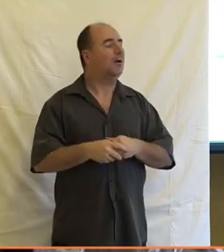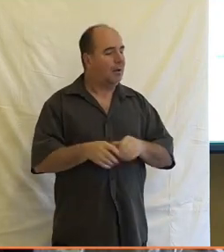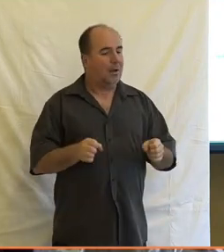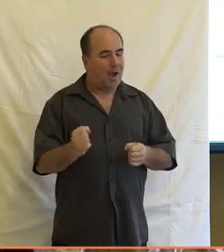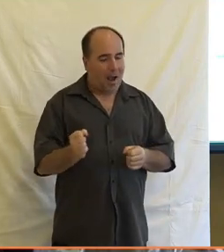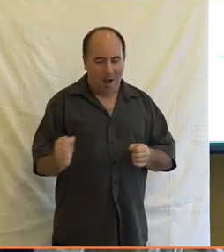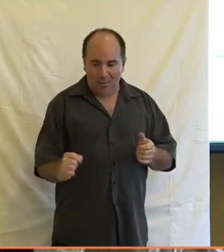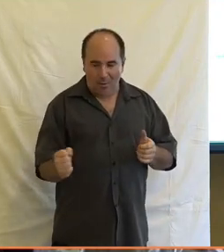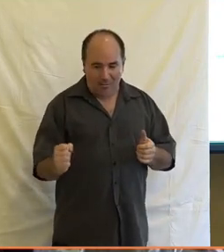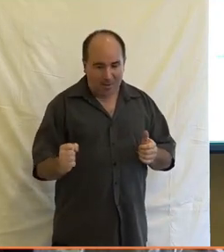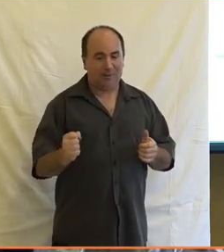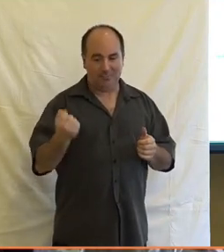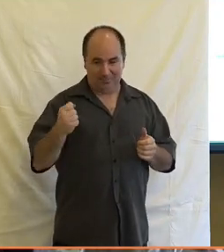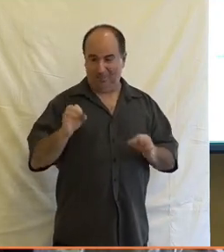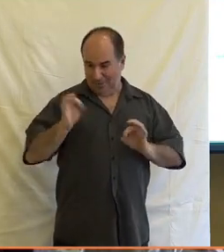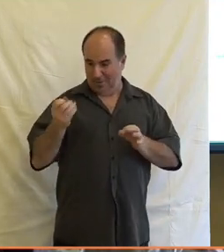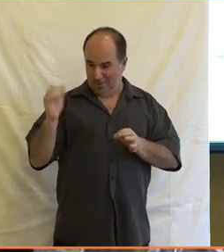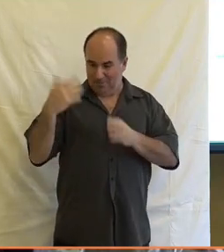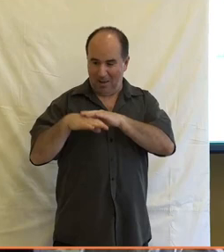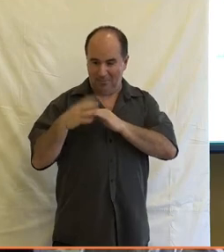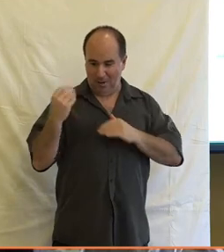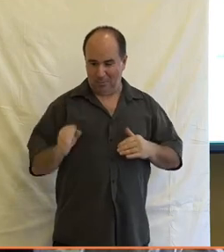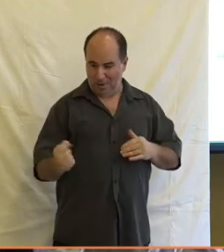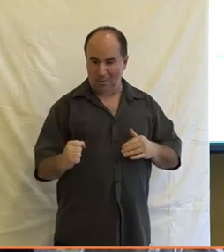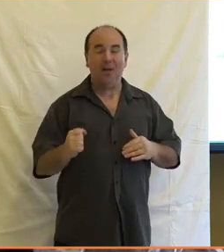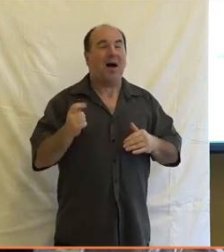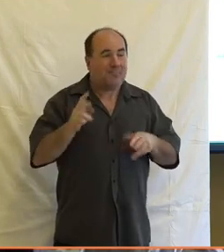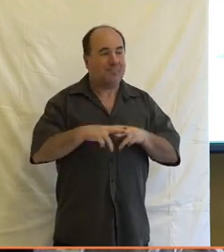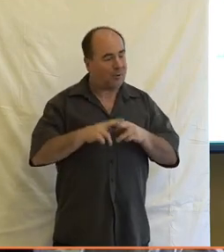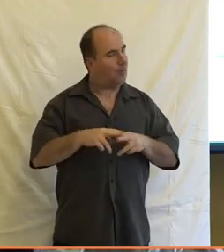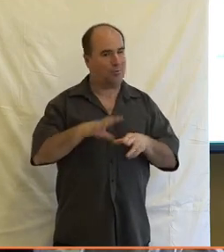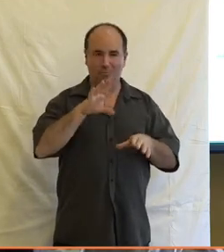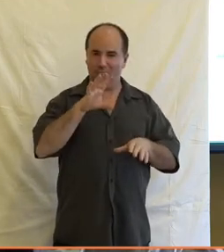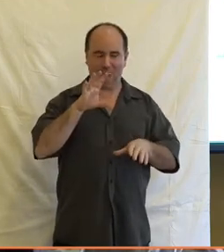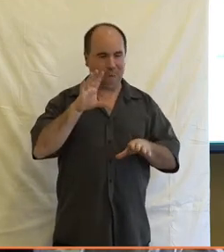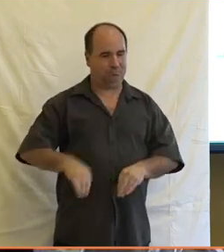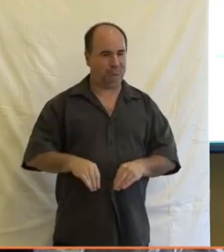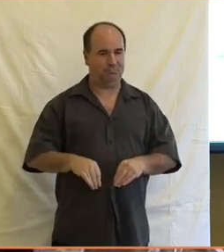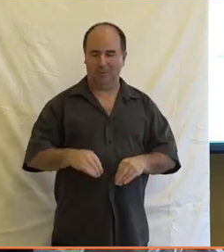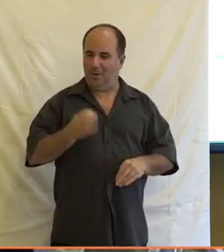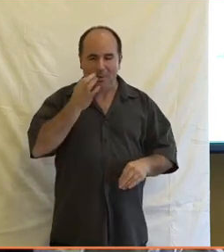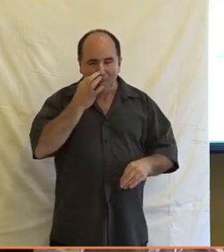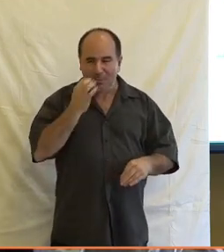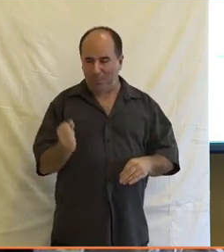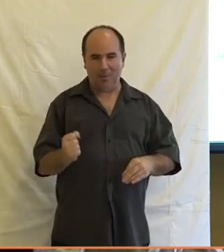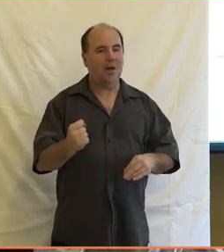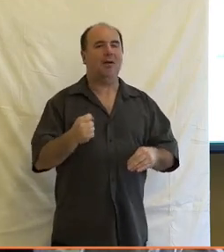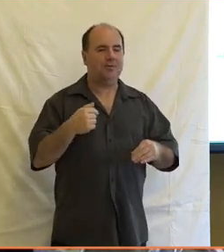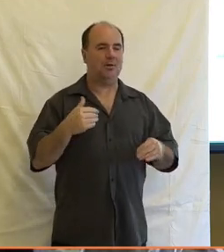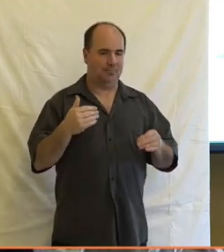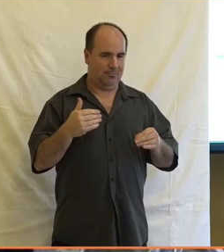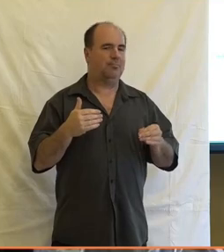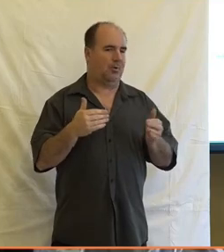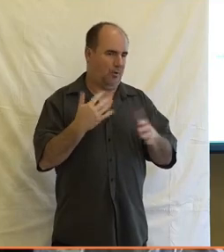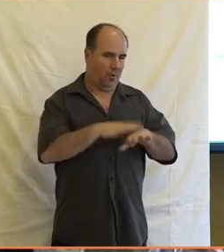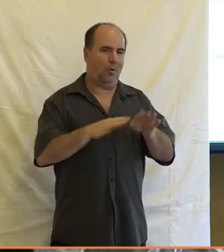která mi tuto schopnost vzala a ze mě se vlastně téměř ze dne na dne stala kvadruplíčka, čili stala jsem